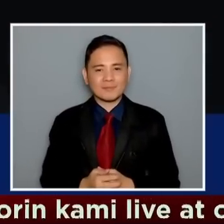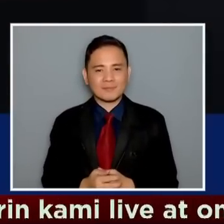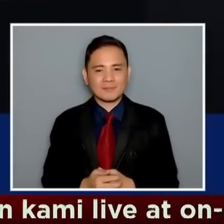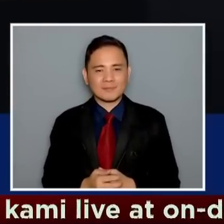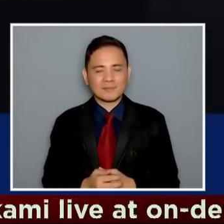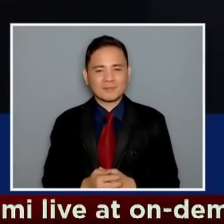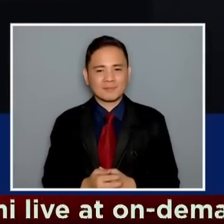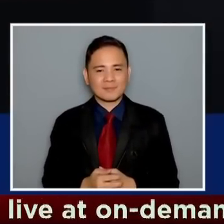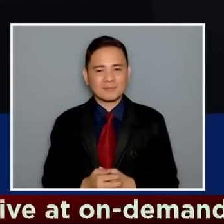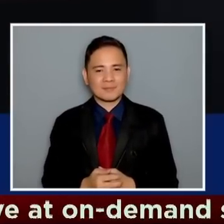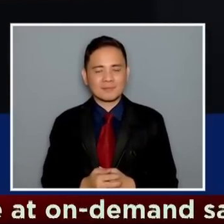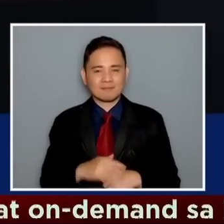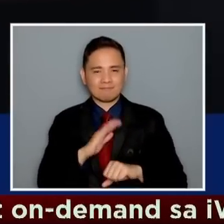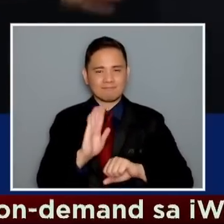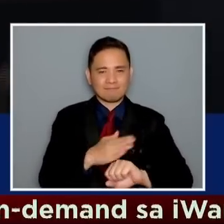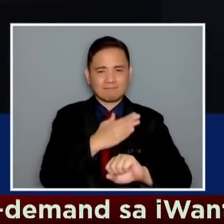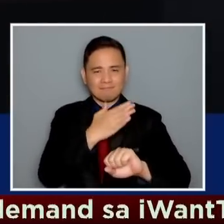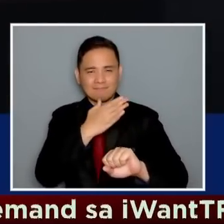Kailangan.